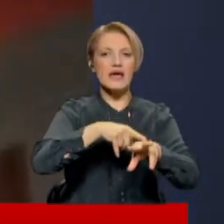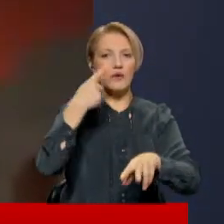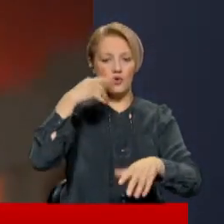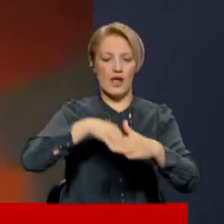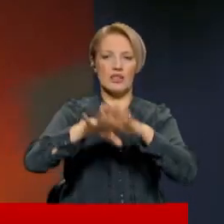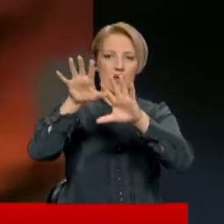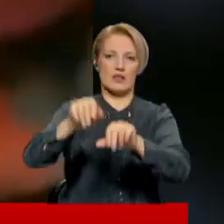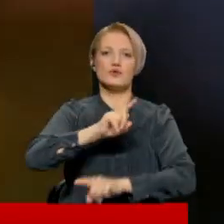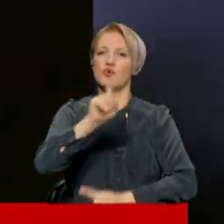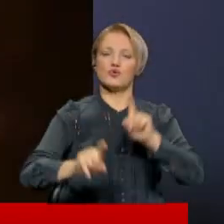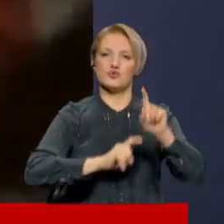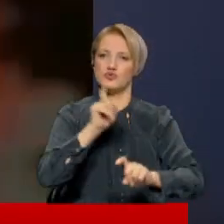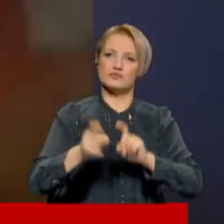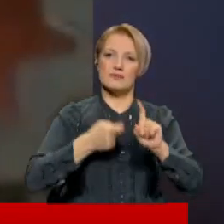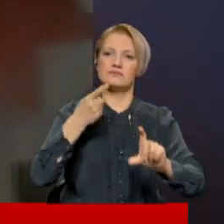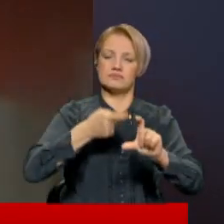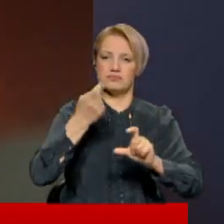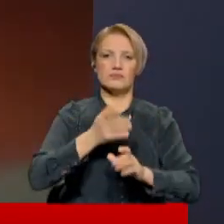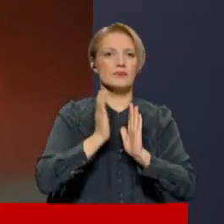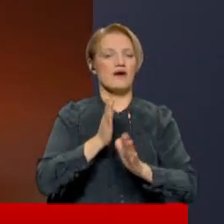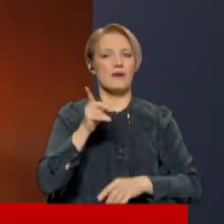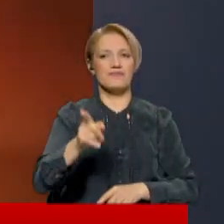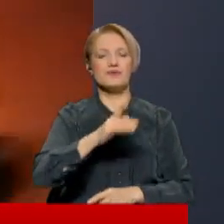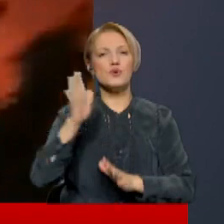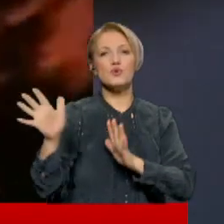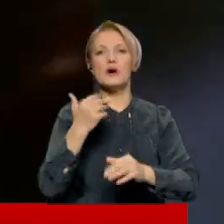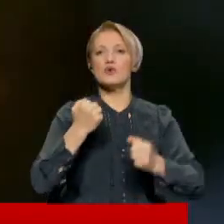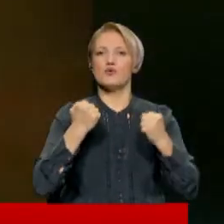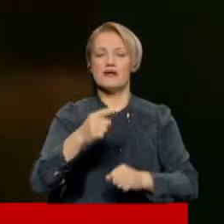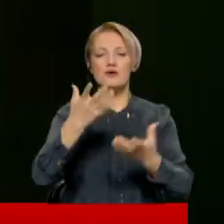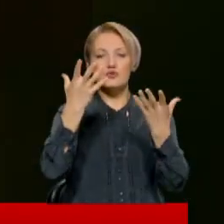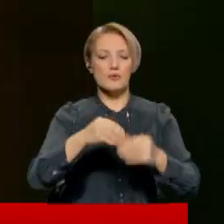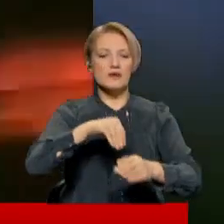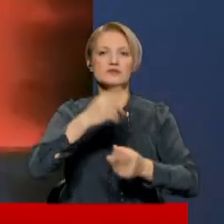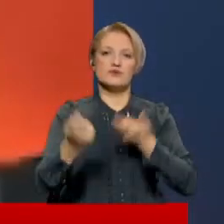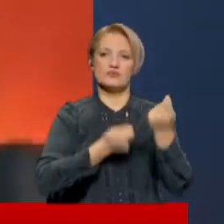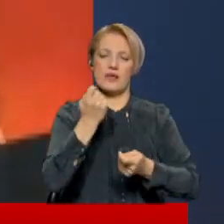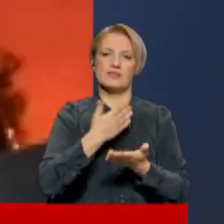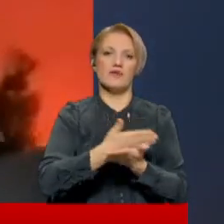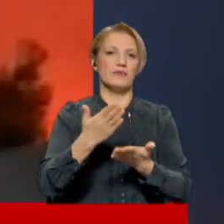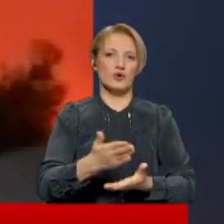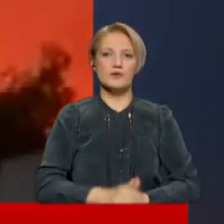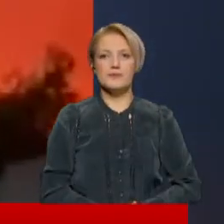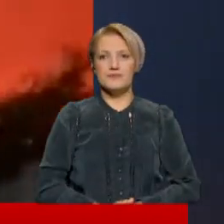alındı, soruşturma sürüyor. Rüzgarın zaman zaman kuvvetini arttırdığı bölgede söndürme çalışmaları devam ediyor.